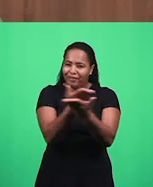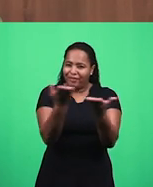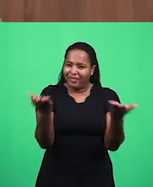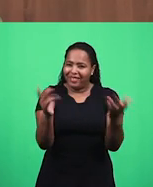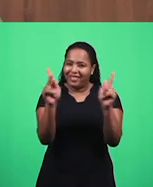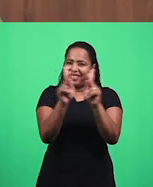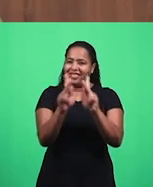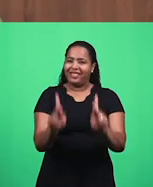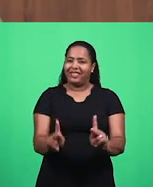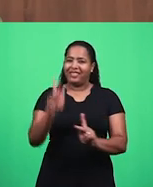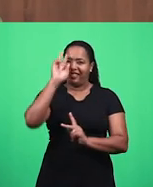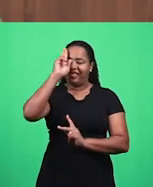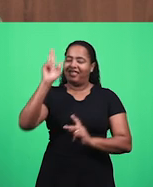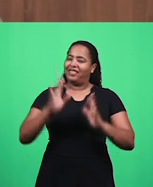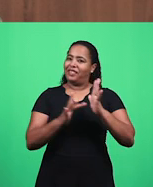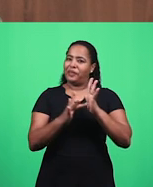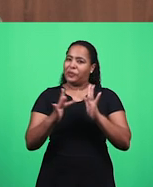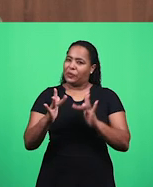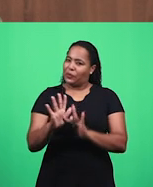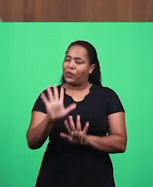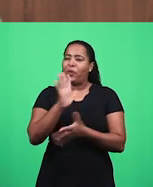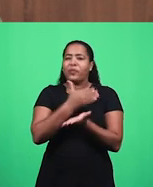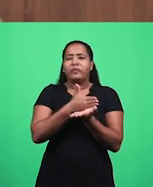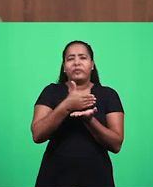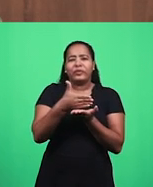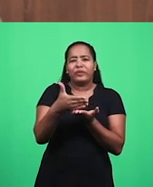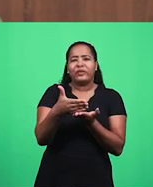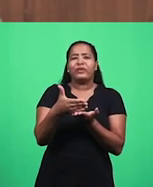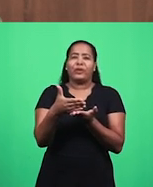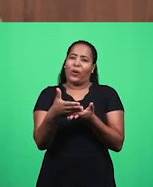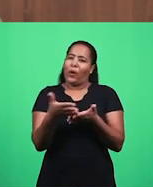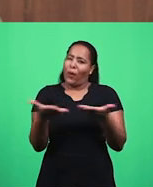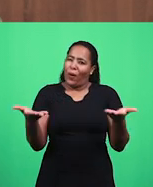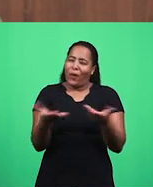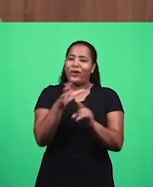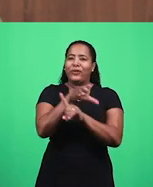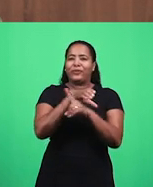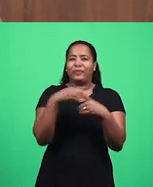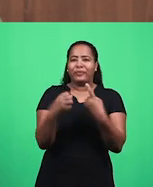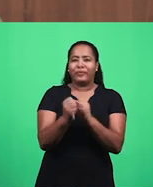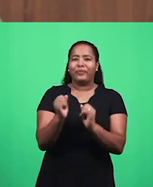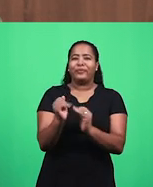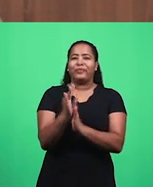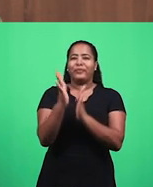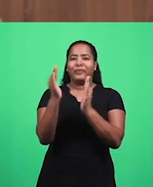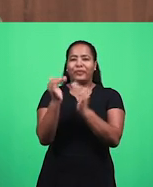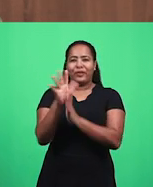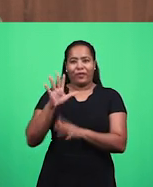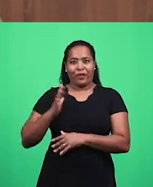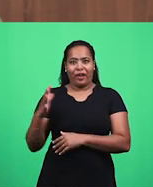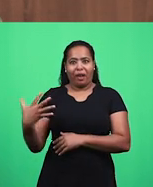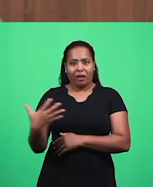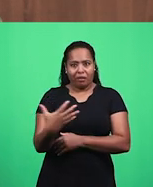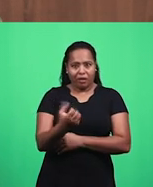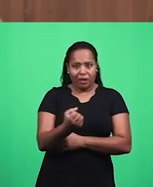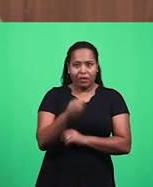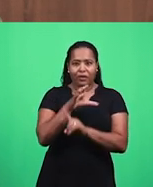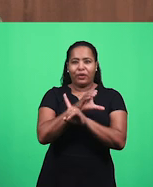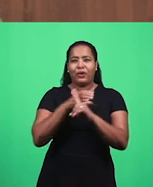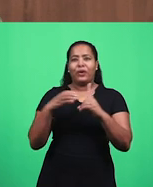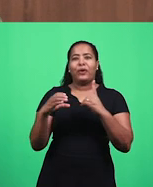Я приветствую всех миром Господа Иисуса. Мы начинаем богослужение, хвалы и